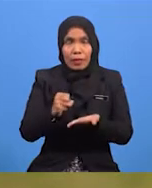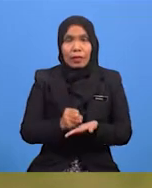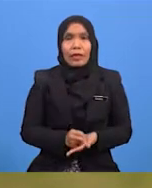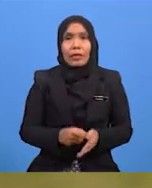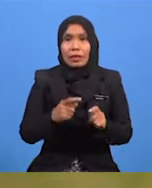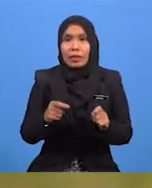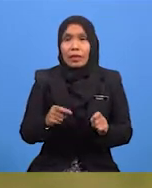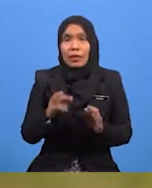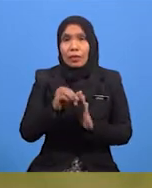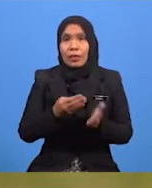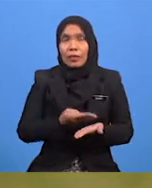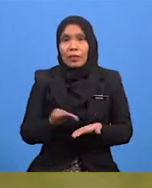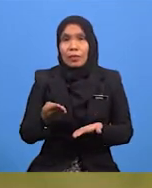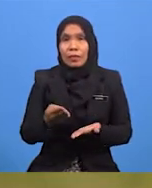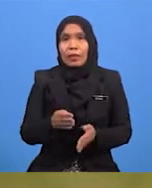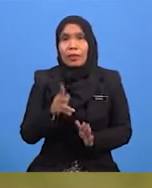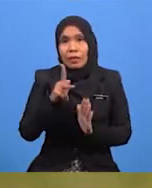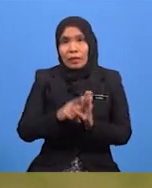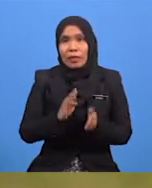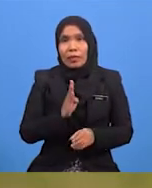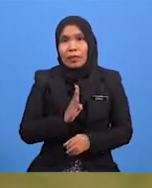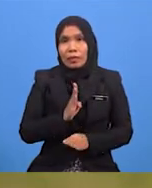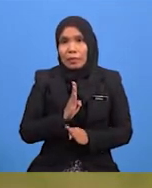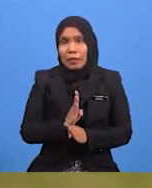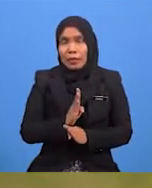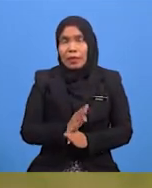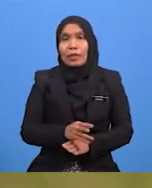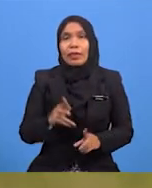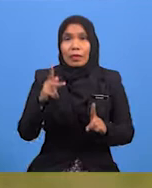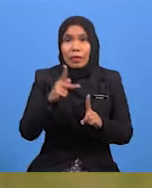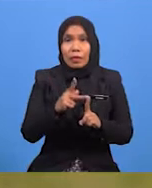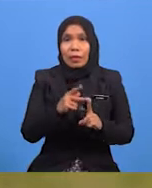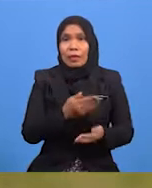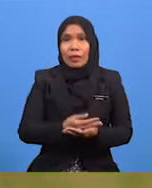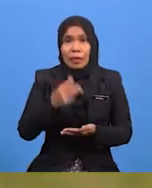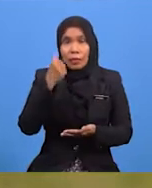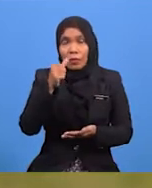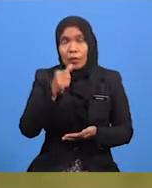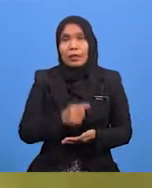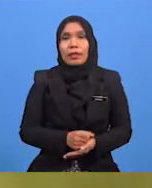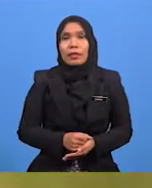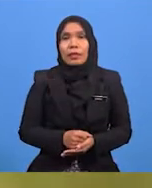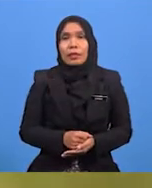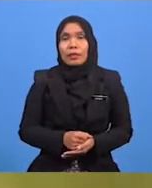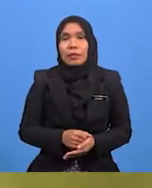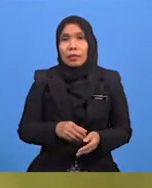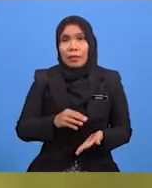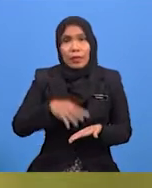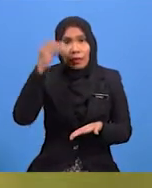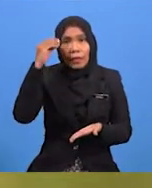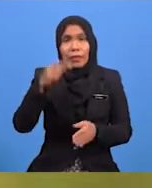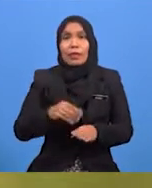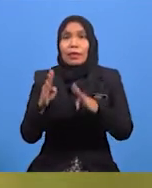menyambung pelajaran ke peringkat yang lebih tinggi dan berhijrah ke bandar. Hal ini